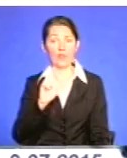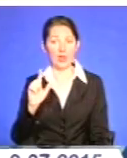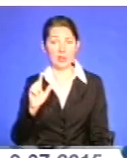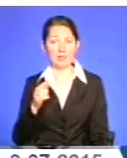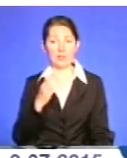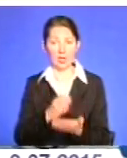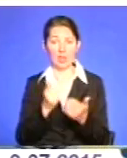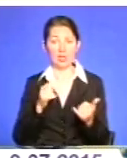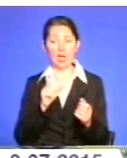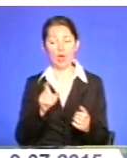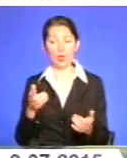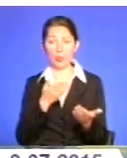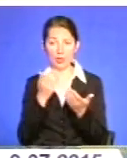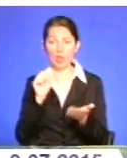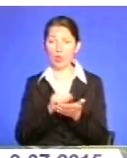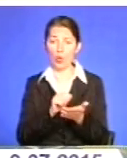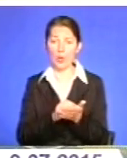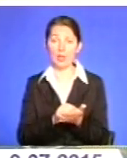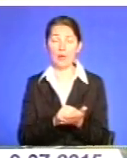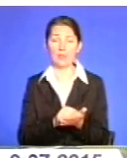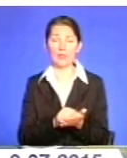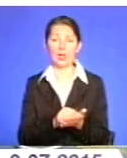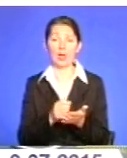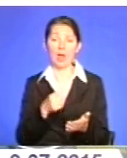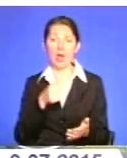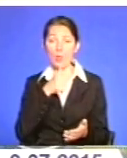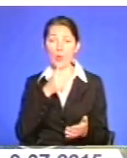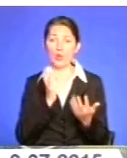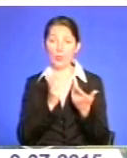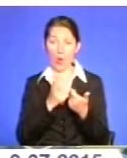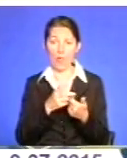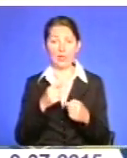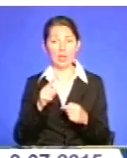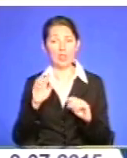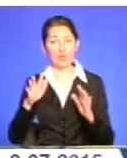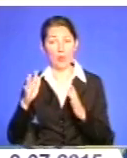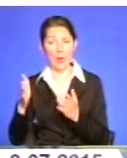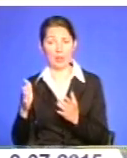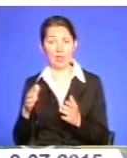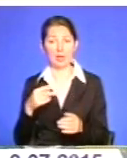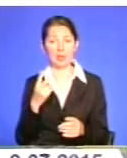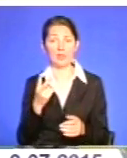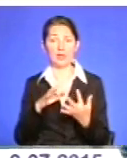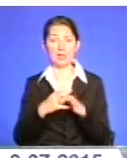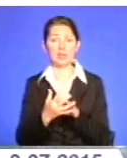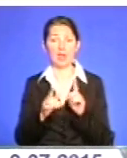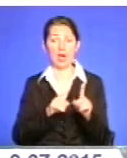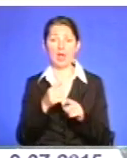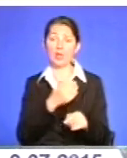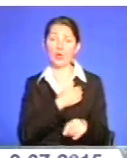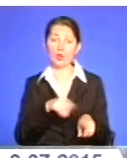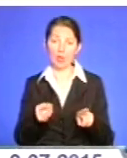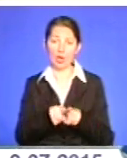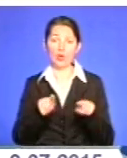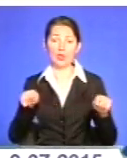зараз люди почитали документи, все пробують якби прорахувати інші моменти, і дві сільські ради хотіли би теж створити